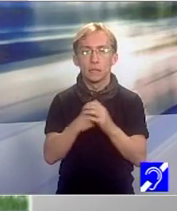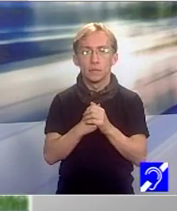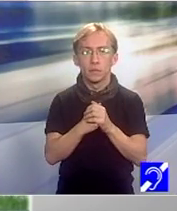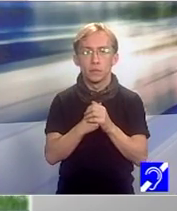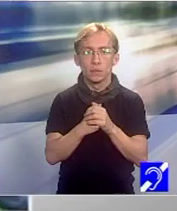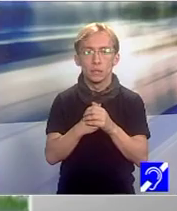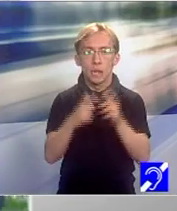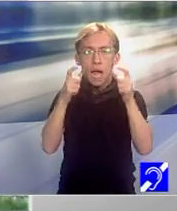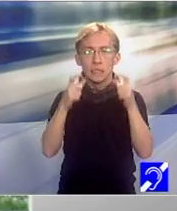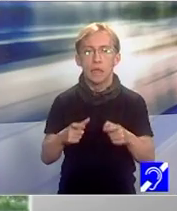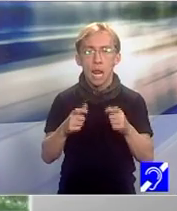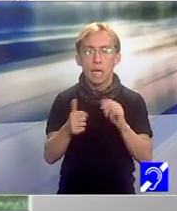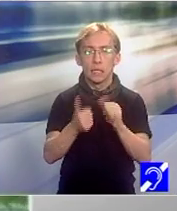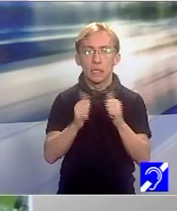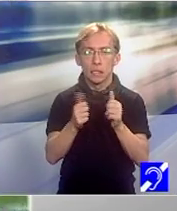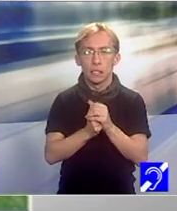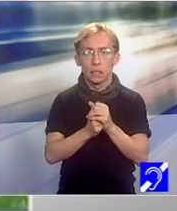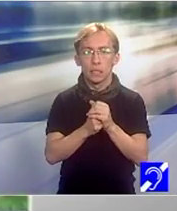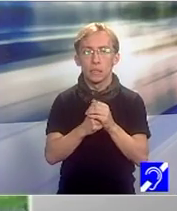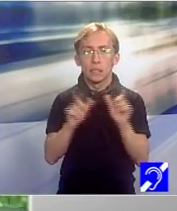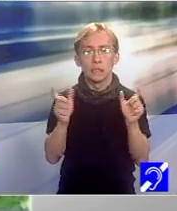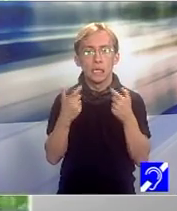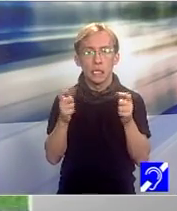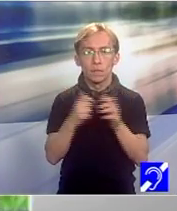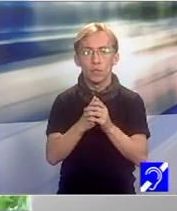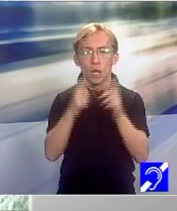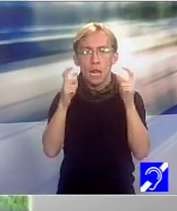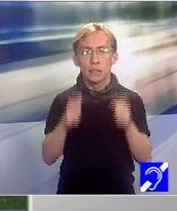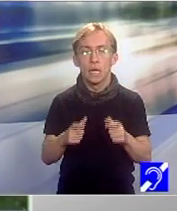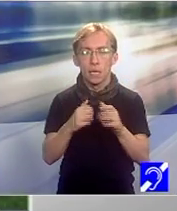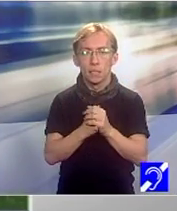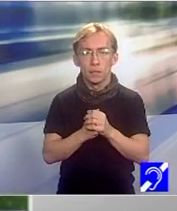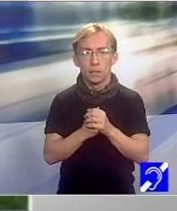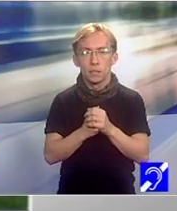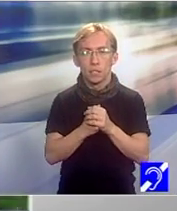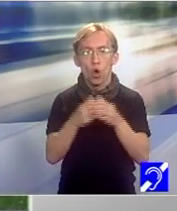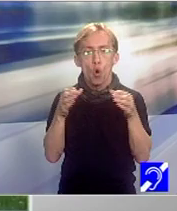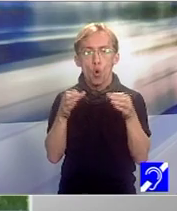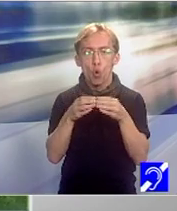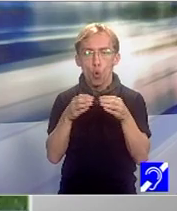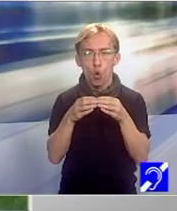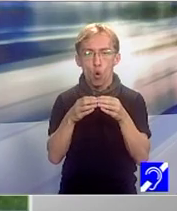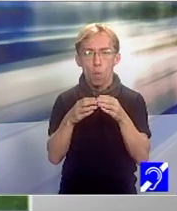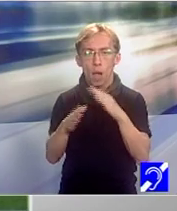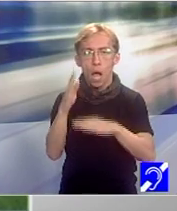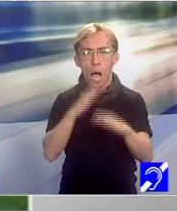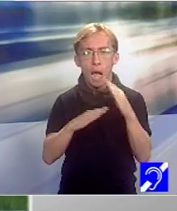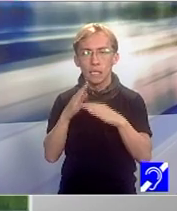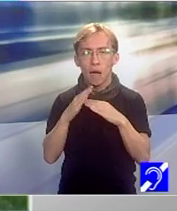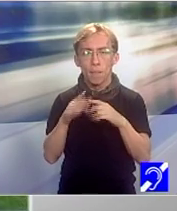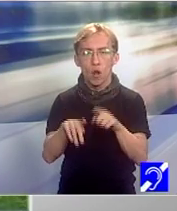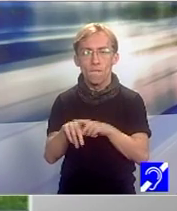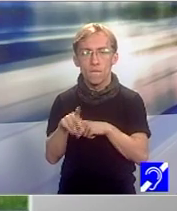la sala de sport Lavinia Miloșovici, se desfășoară întrecerile la tenis de masă. Clubul sportiv al handicapaților fizic,